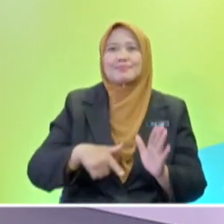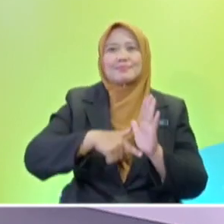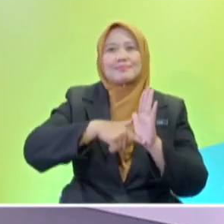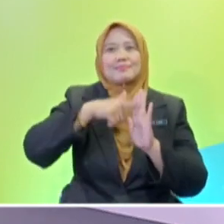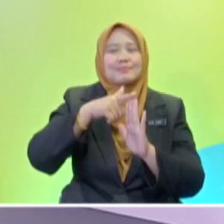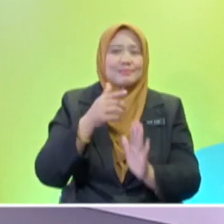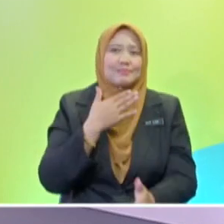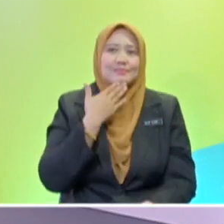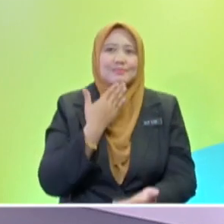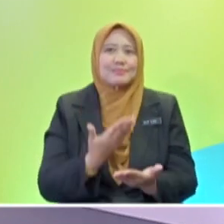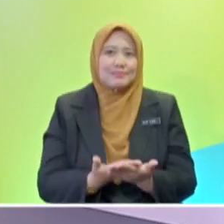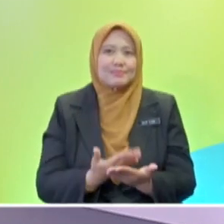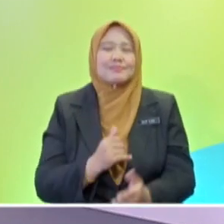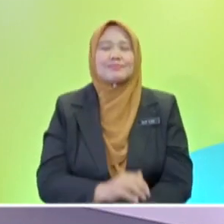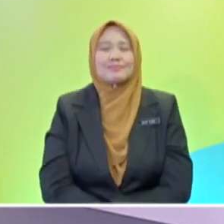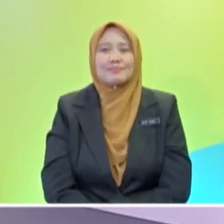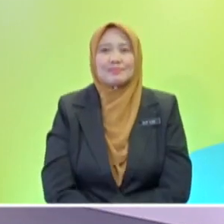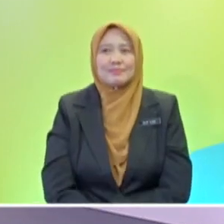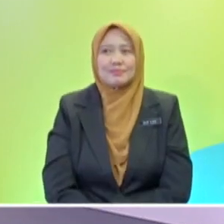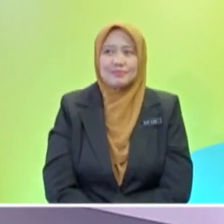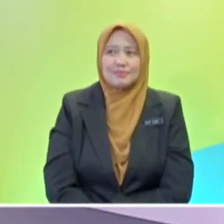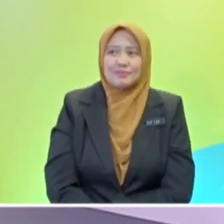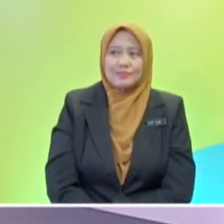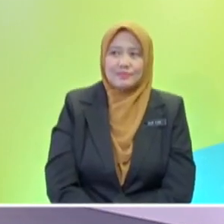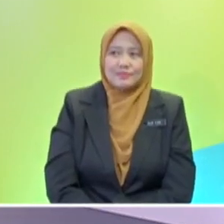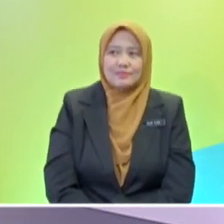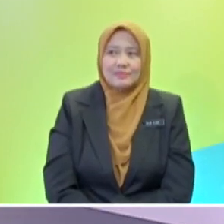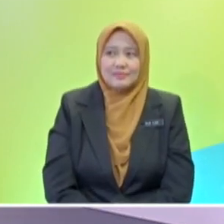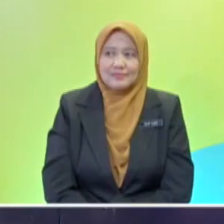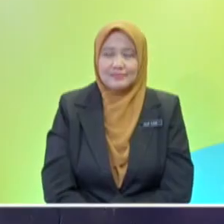sekali salah selamanya betul